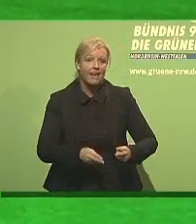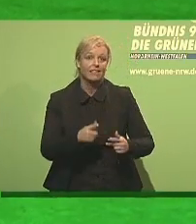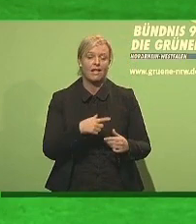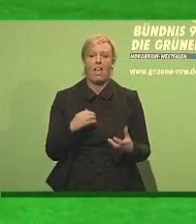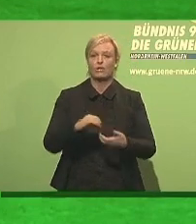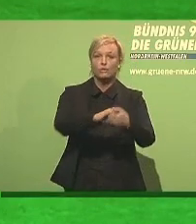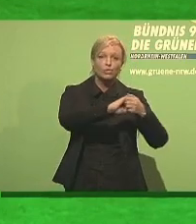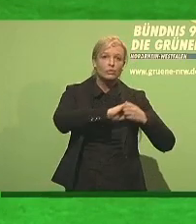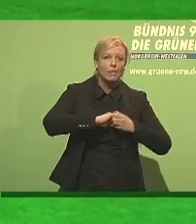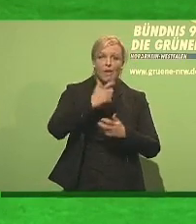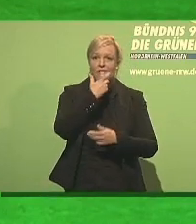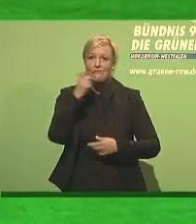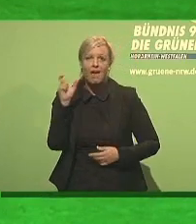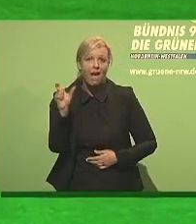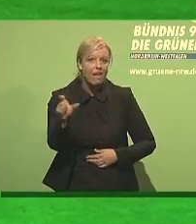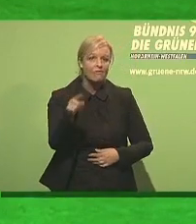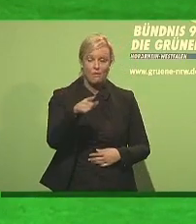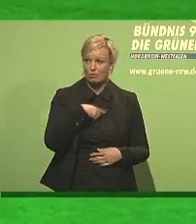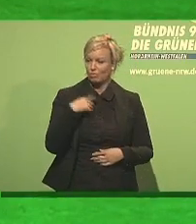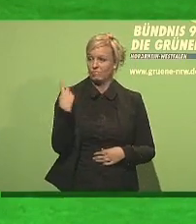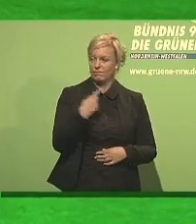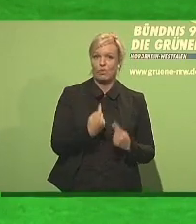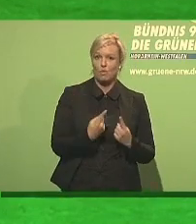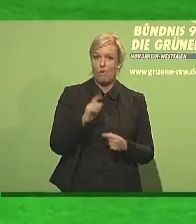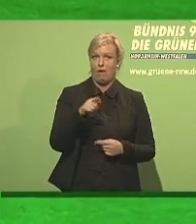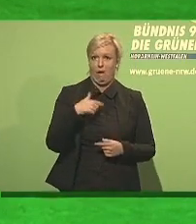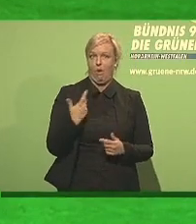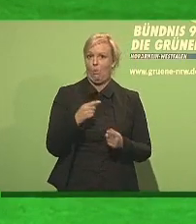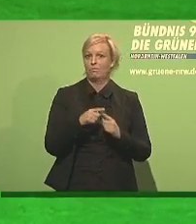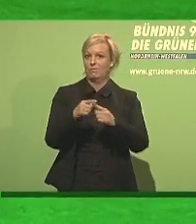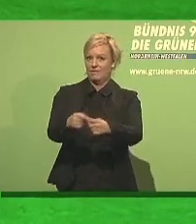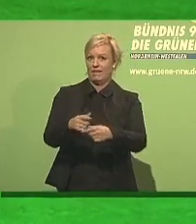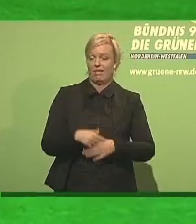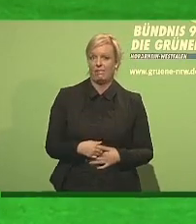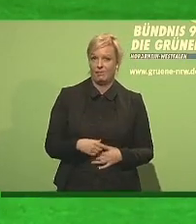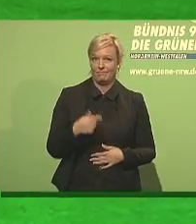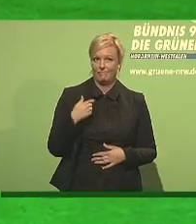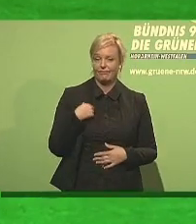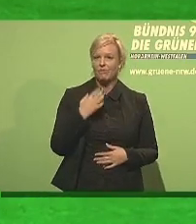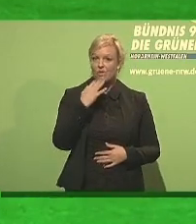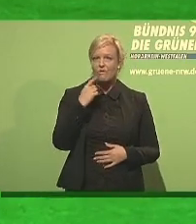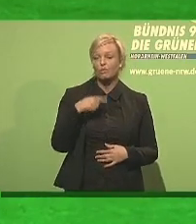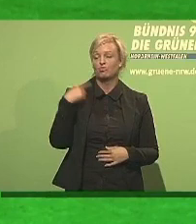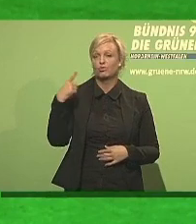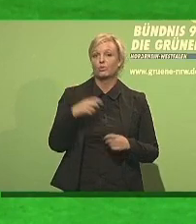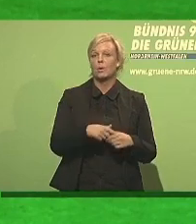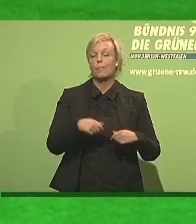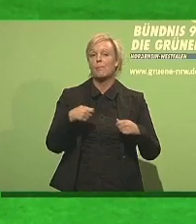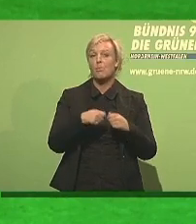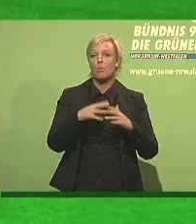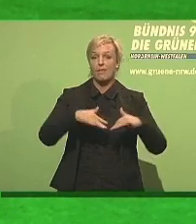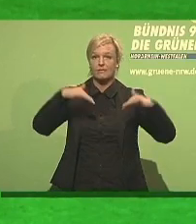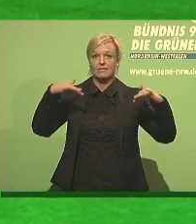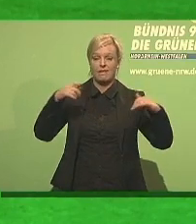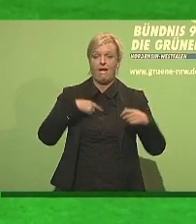Verantwortung, für die wir Grüne seit Jahren streiten und für die ich im nächsten Bundestag Finanzpolitik machen möchte.